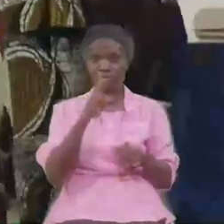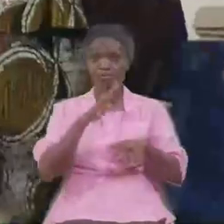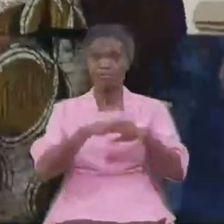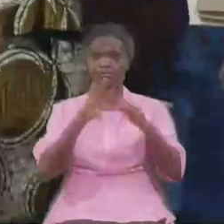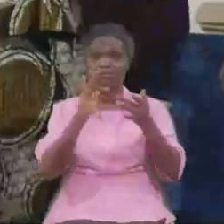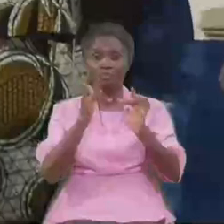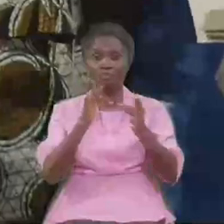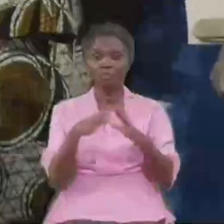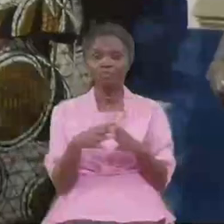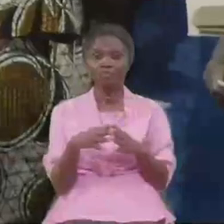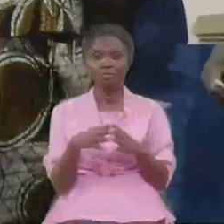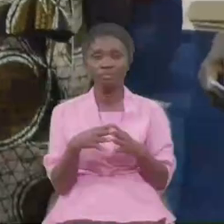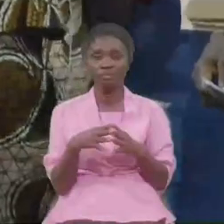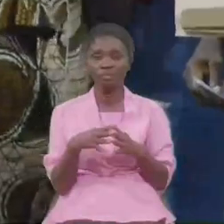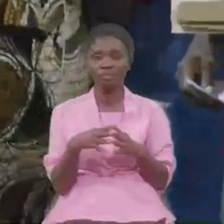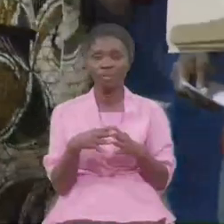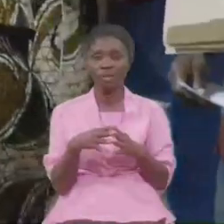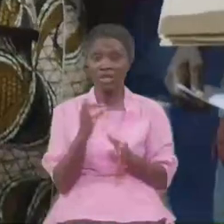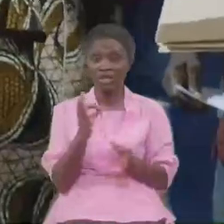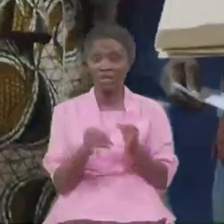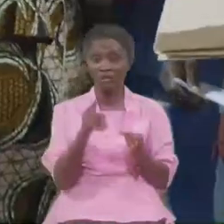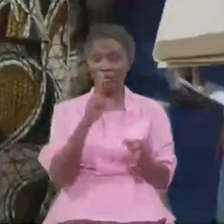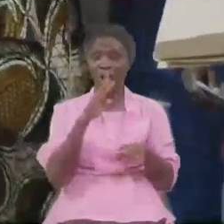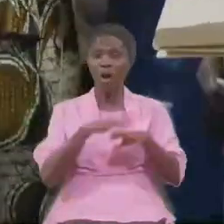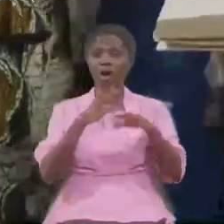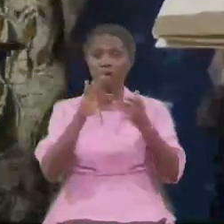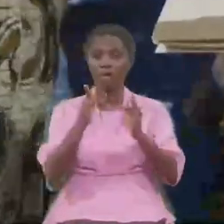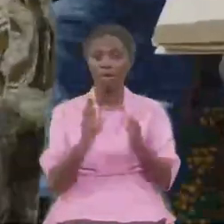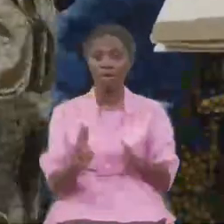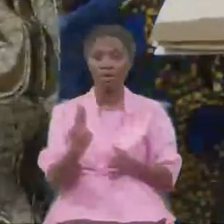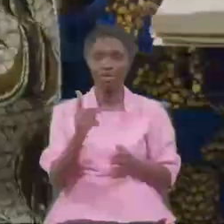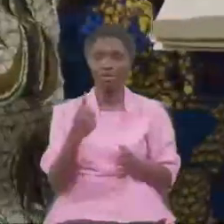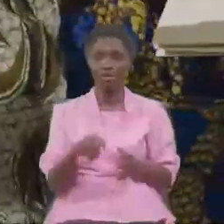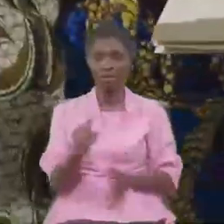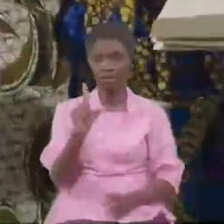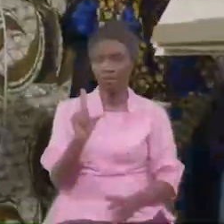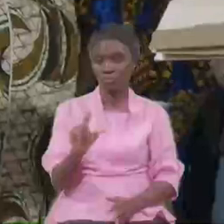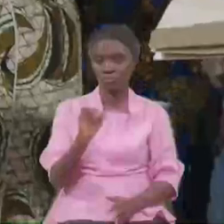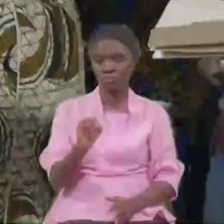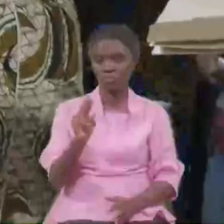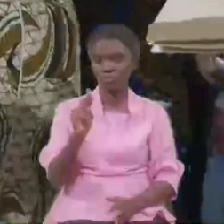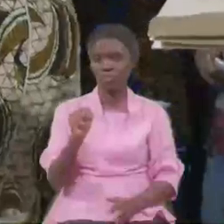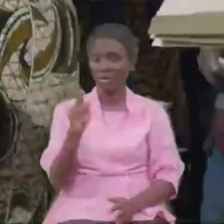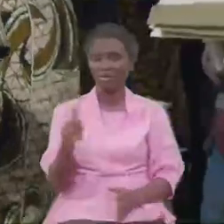Appelez-vous si vous êtes en ligne, comme je l'avais dit, il y a un lien là-bas qui est